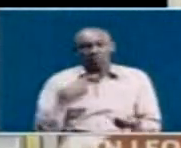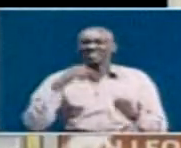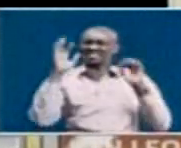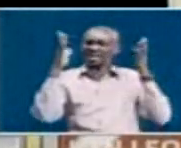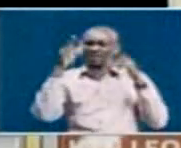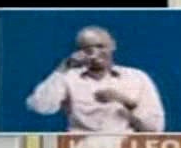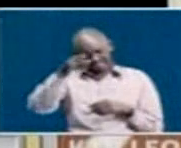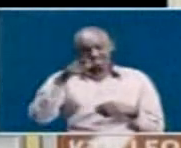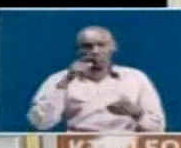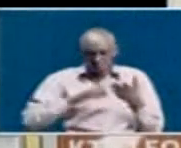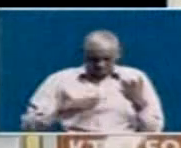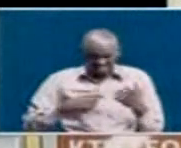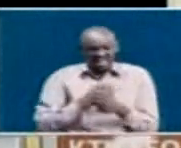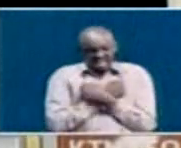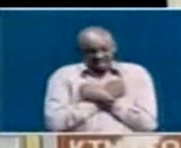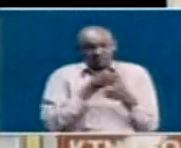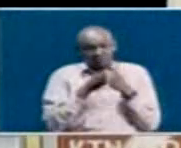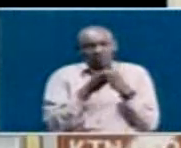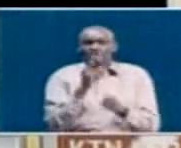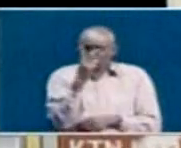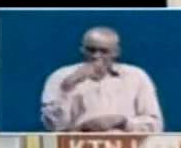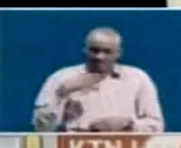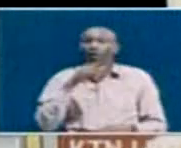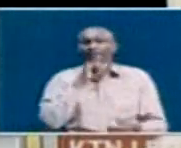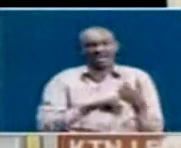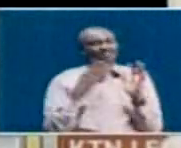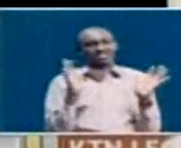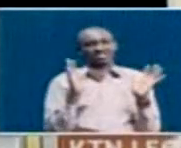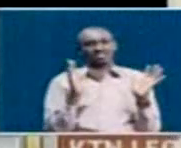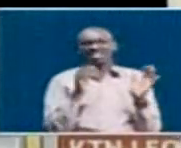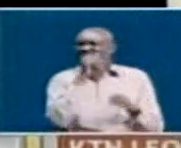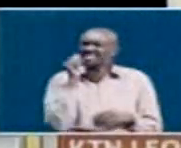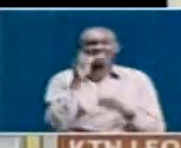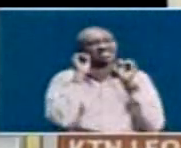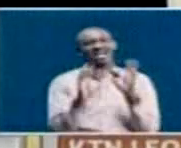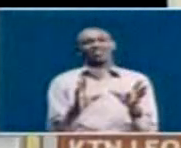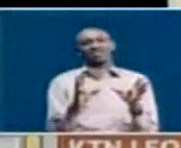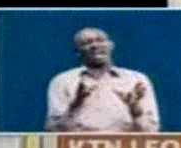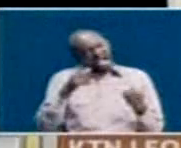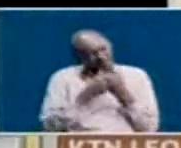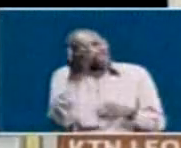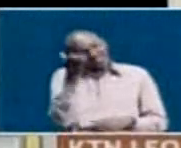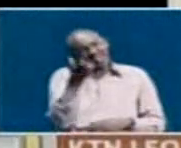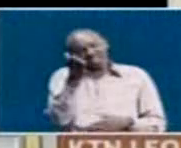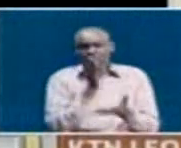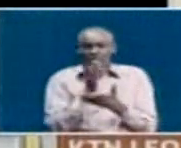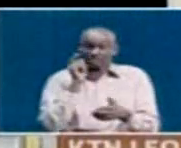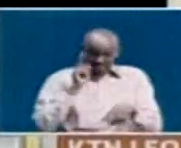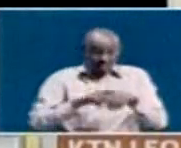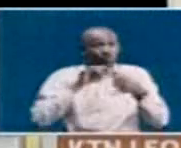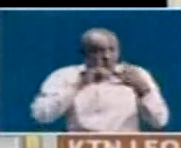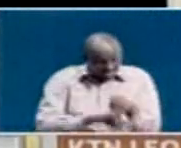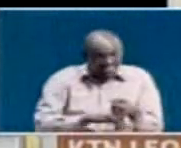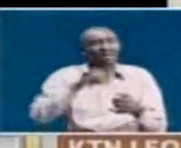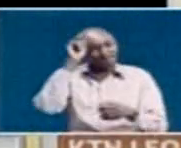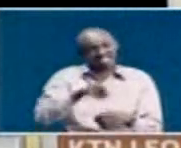ile kitendo cha mapenzi kati ya watu walioana. All right? Si siri. Yaendelea. Manake mkishaoana ama